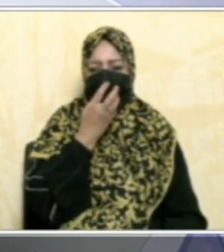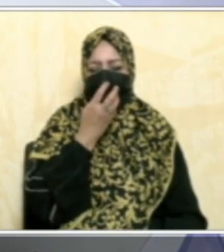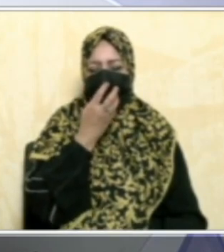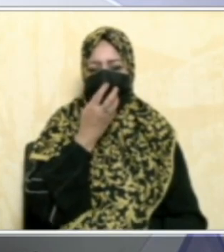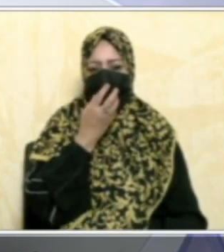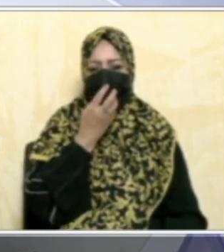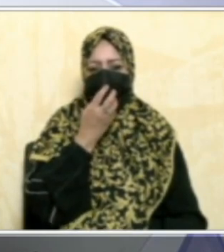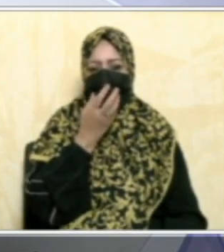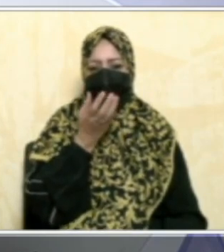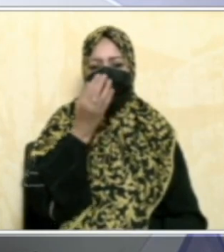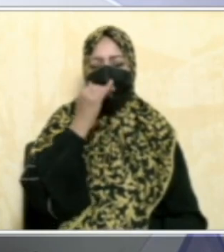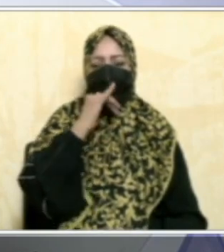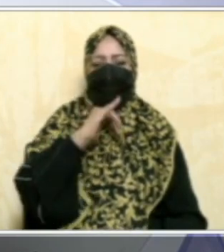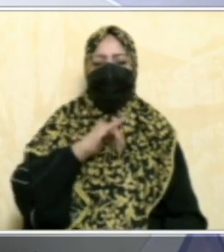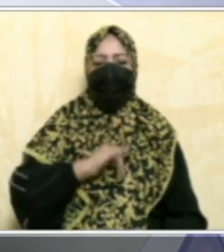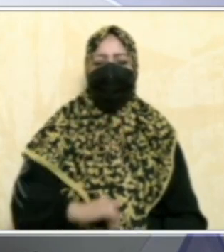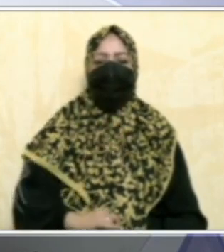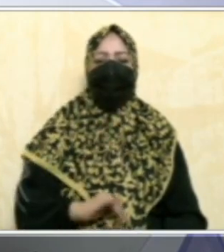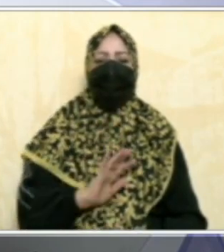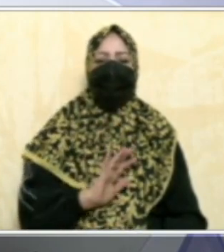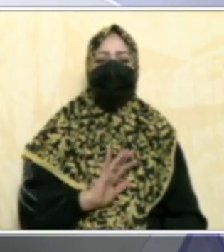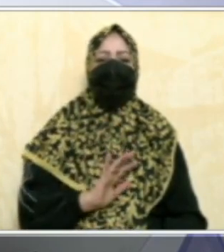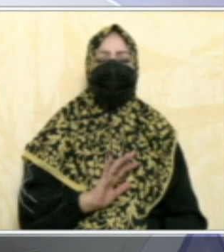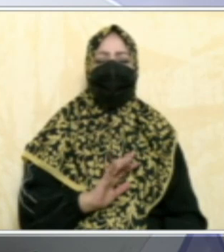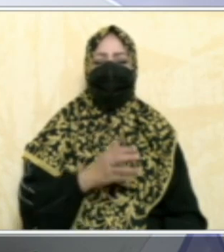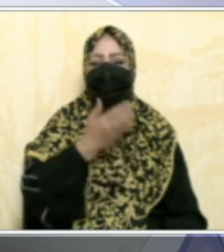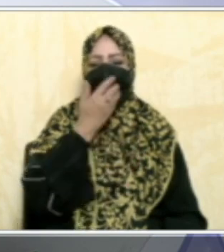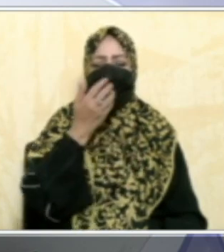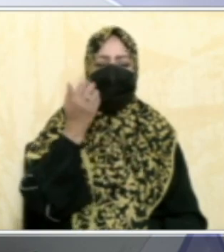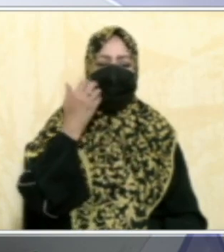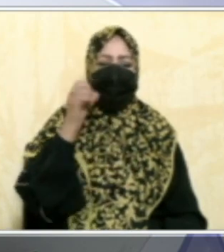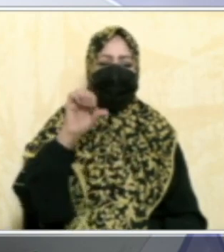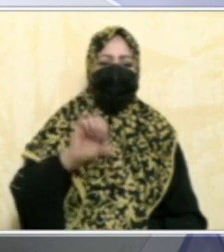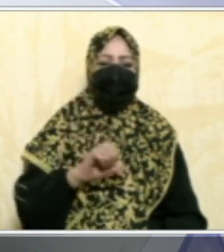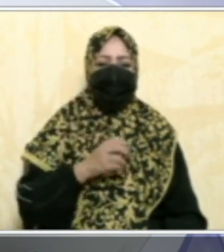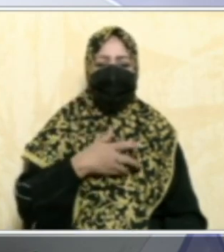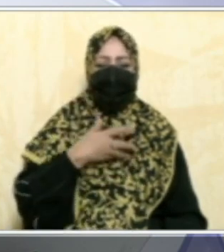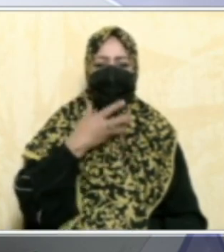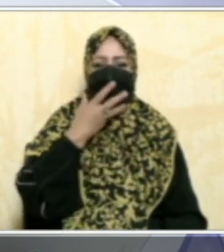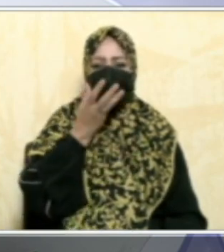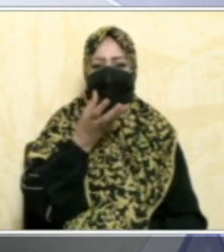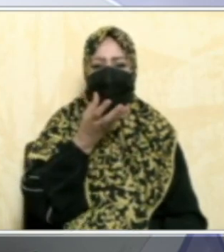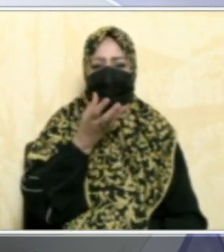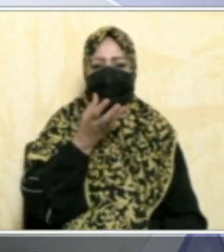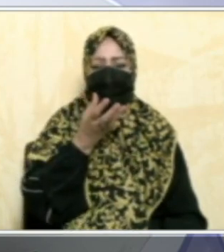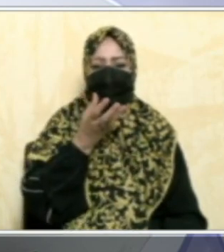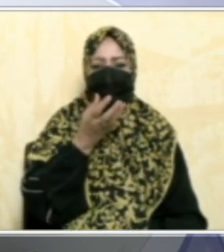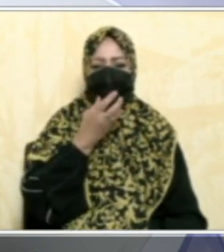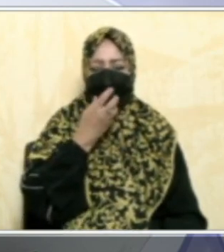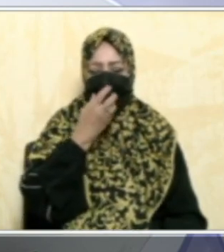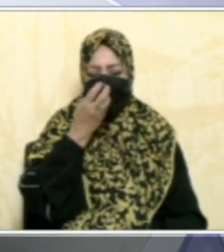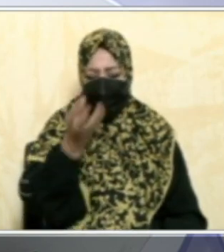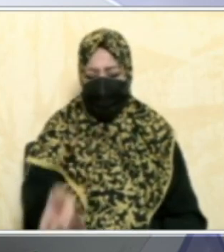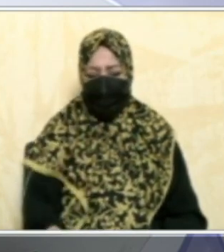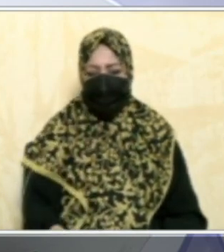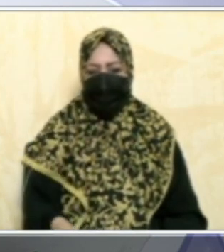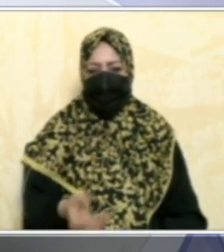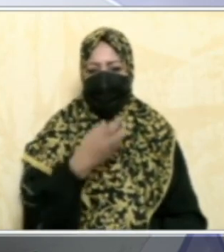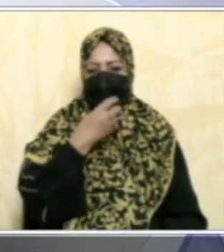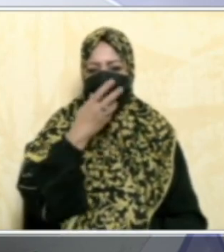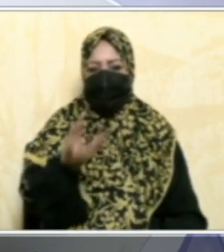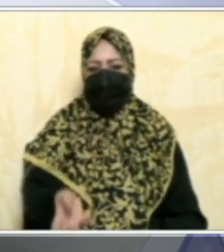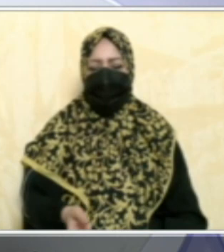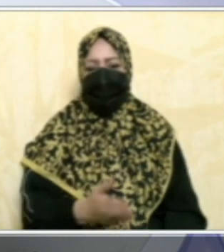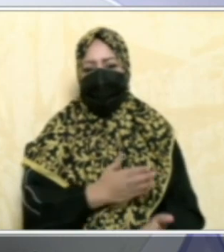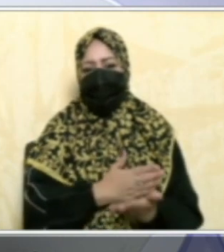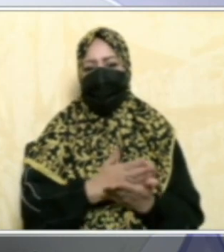هذه تفسد الصوم، الحالة الثالثة تخرج إلى الفم ثم يلفظها إلى الخارج ما لا يرجعها إلى الجوف لا تفسد الصوم. إذن